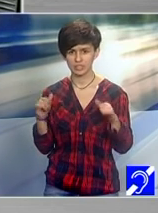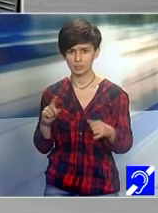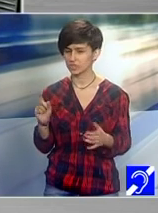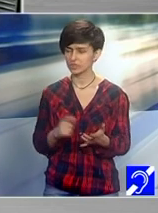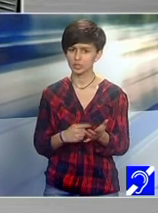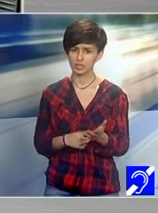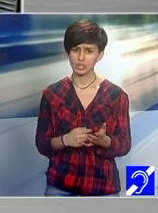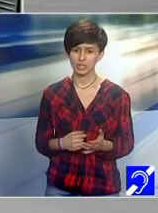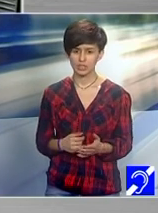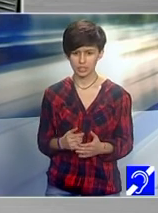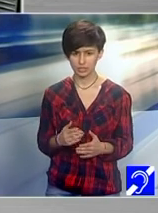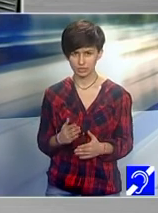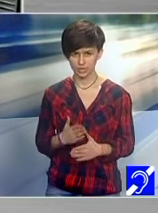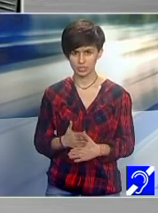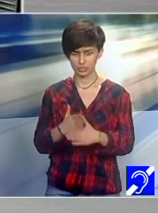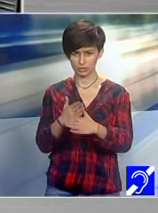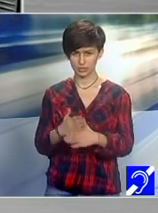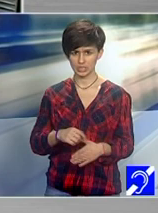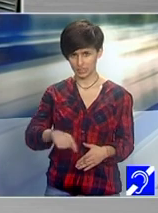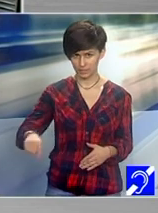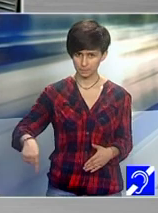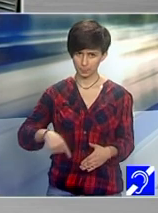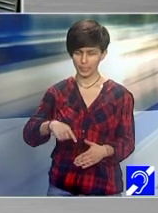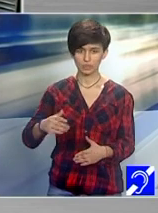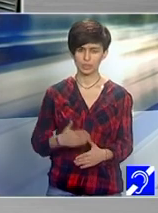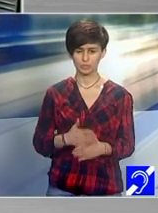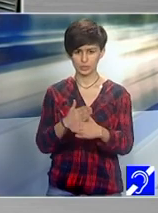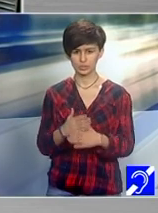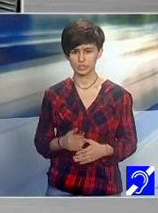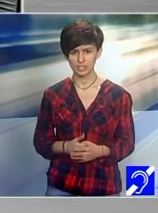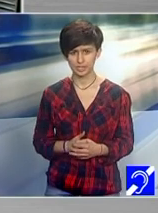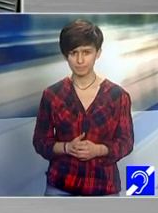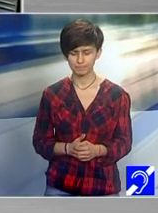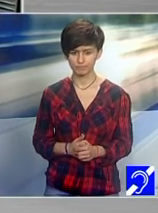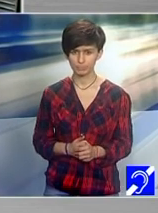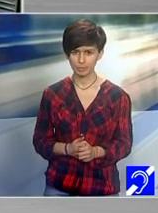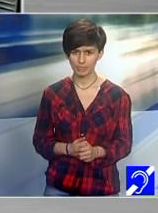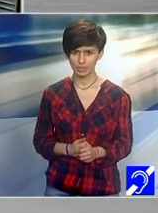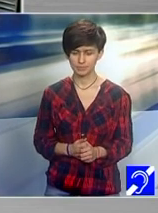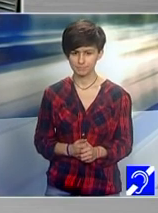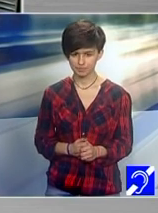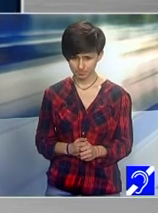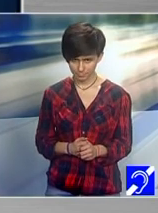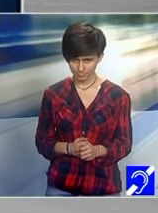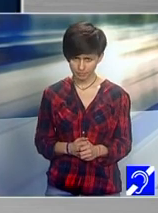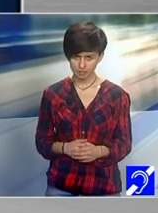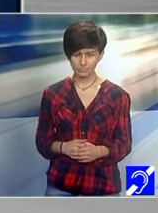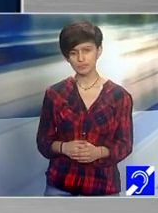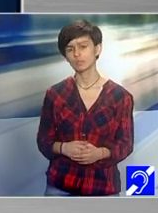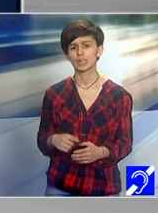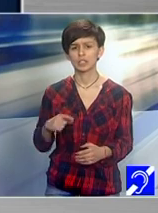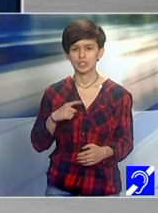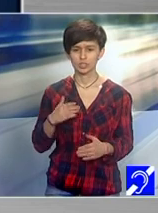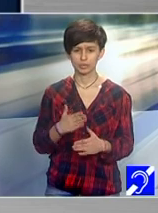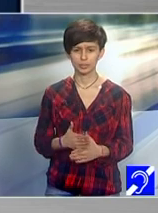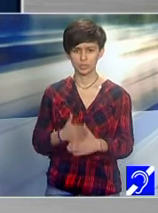vom susține. Eu aș vrea să adaug că pe noi, în afară de Societatea Națională de Medicină de Familie, Patronatul Național de Medicină de Familie ne susține și un